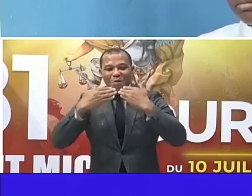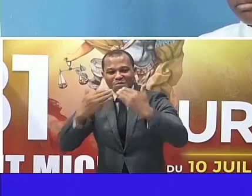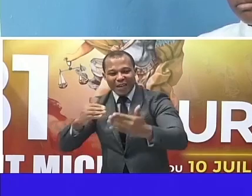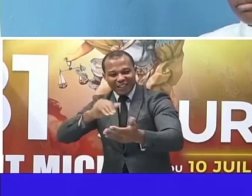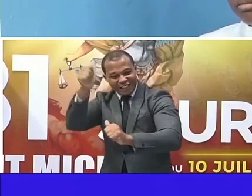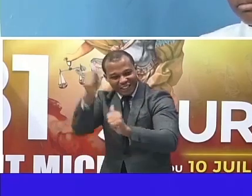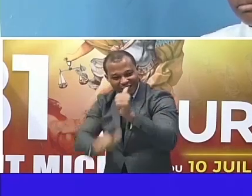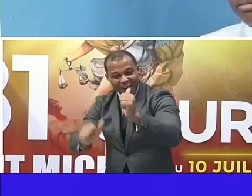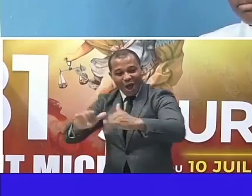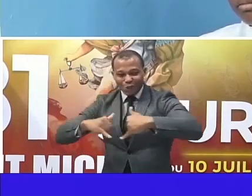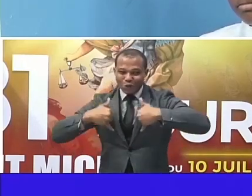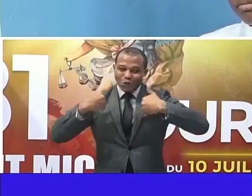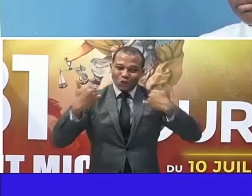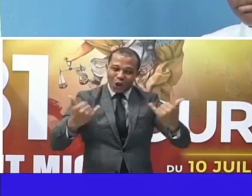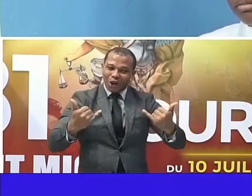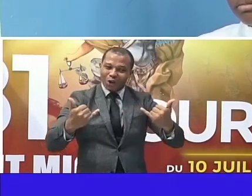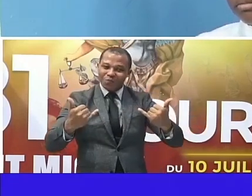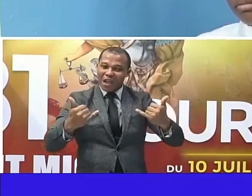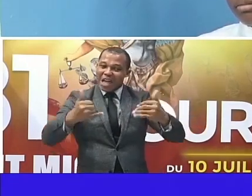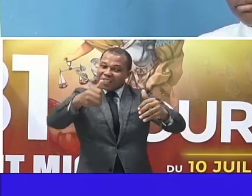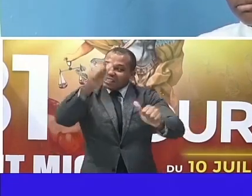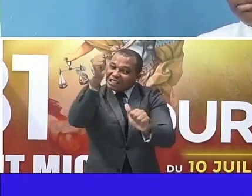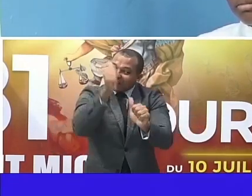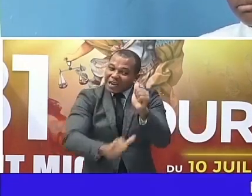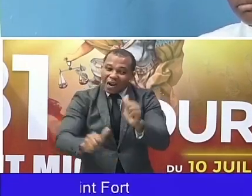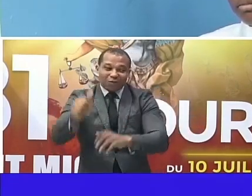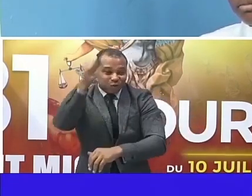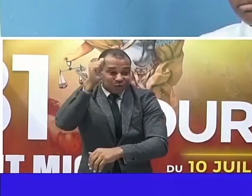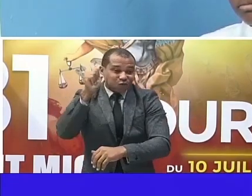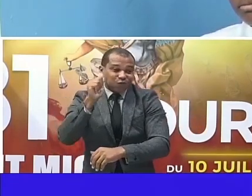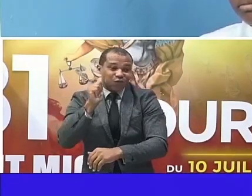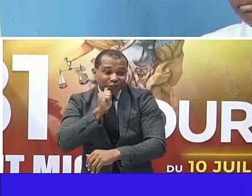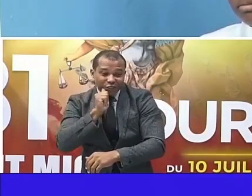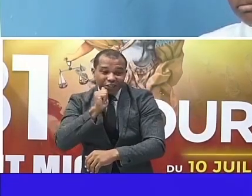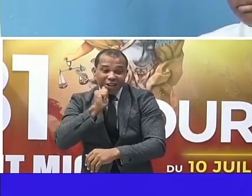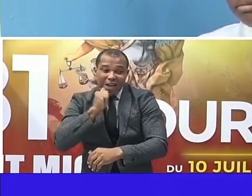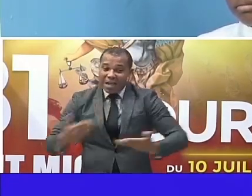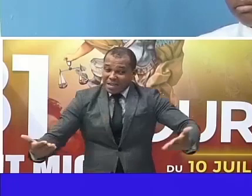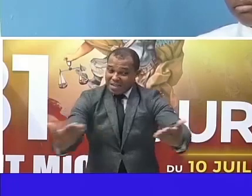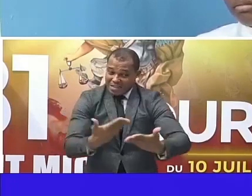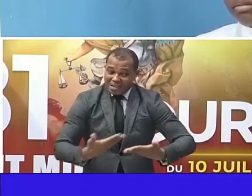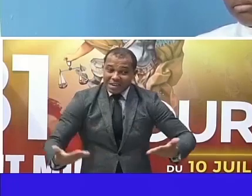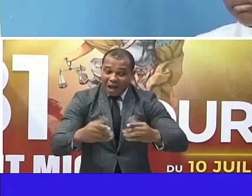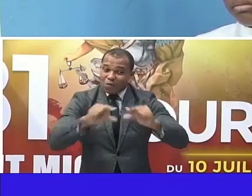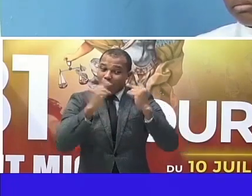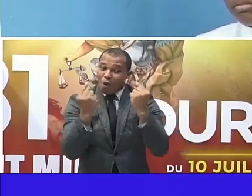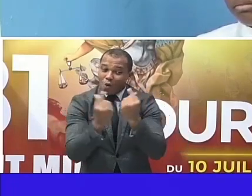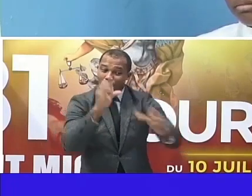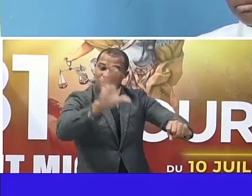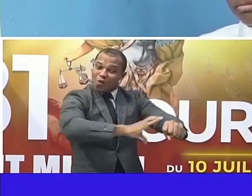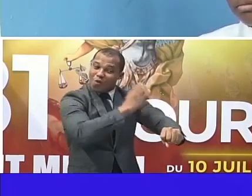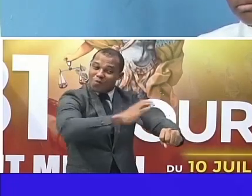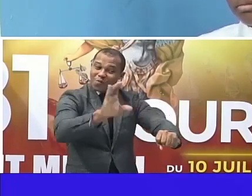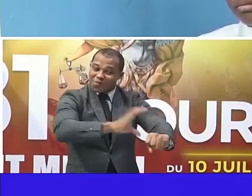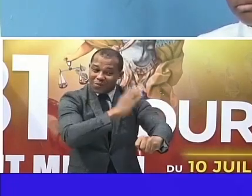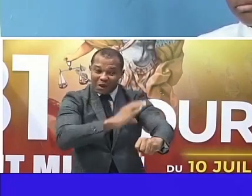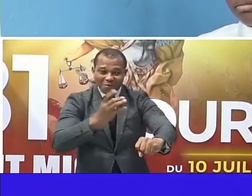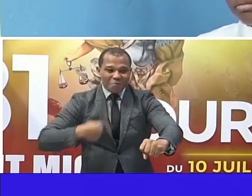jeune sayo, chaque adolescent sayo qui constitue chorale autour de Maestroa et de Klomishka et